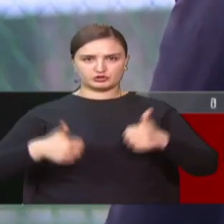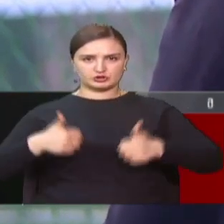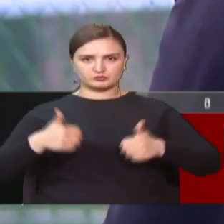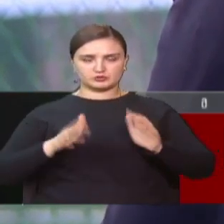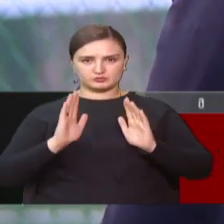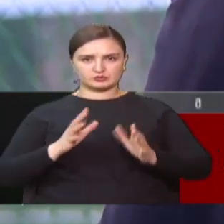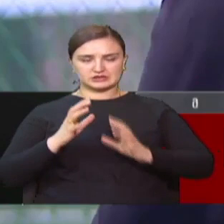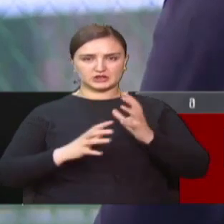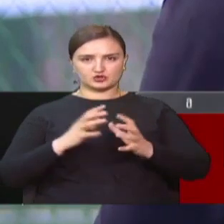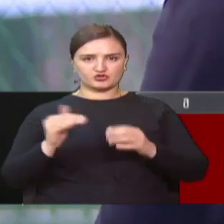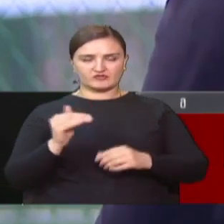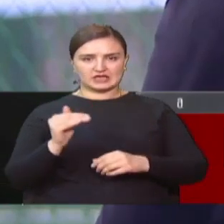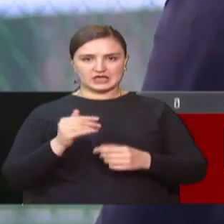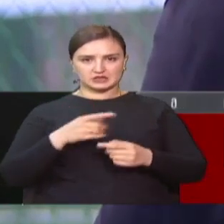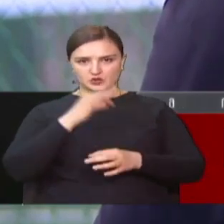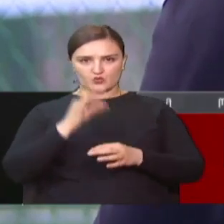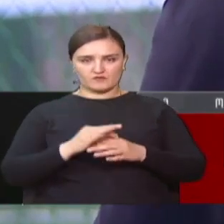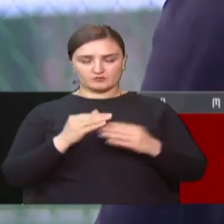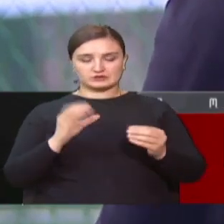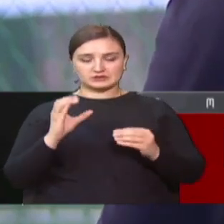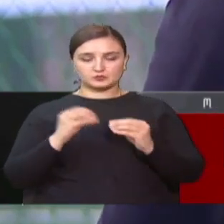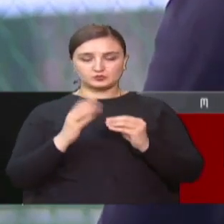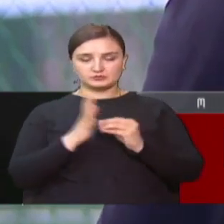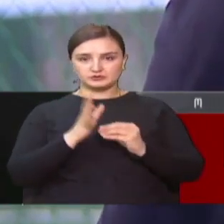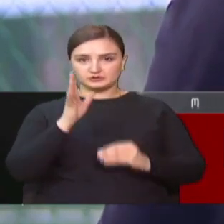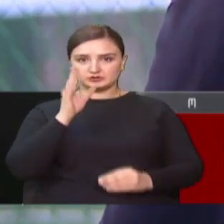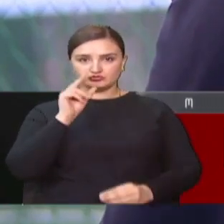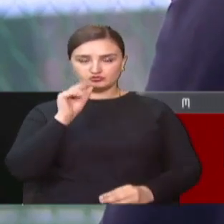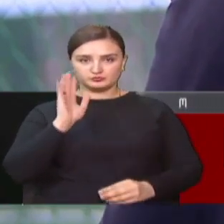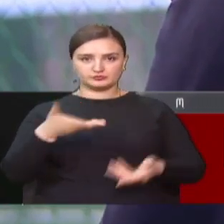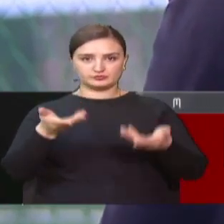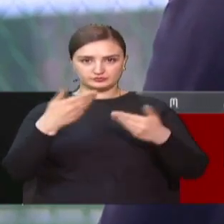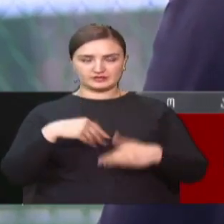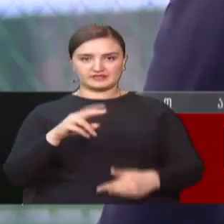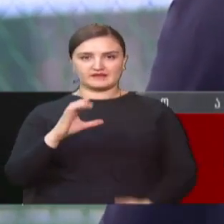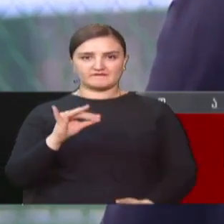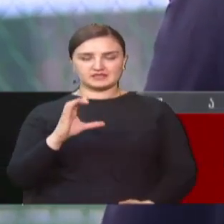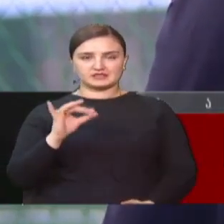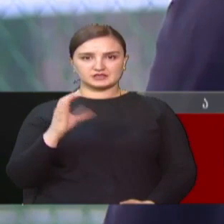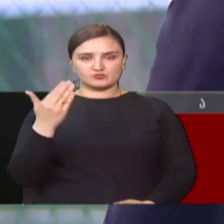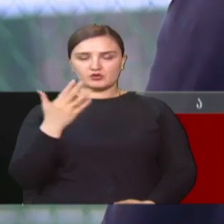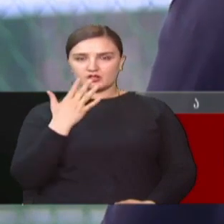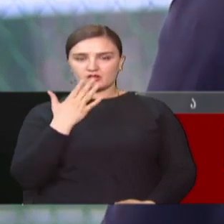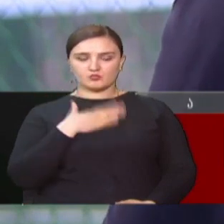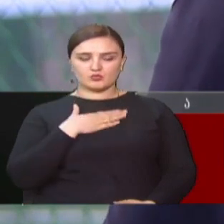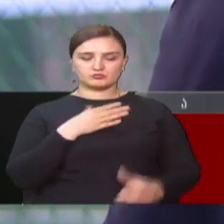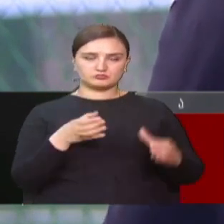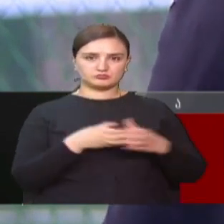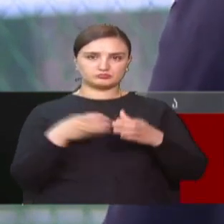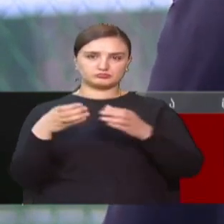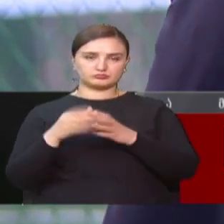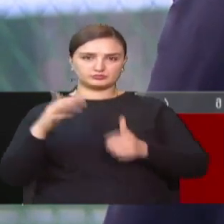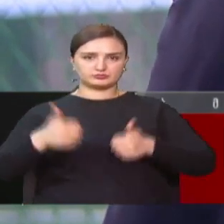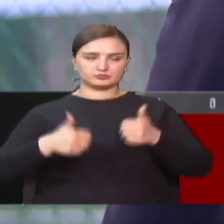საერთაშორისო ფედერაციის ეგიდით. სექტემბრის 15 რიცხვში მასპინძლობთ აქ დევისის თასს, სადაც ჩვენი ეროვნული ნაკრები